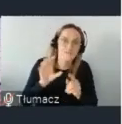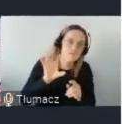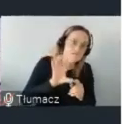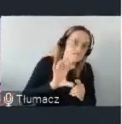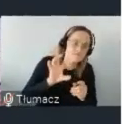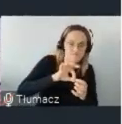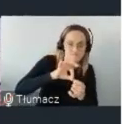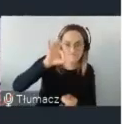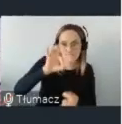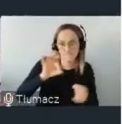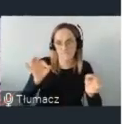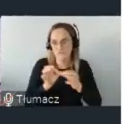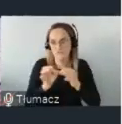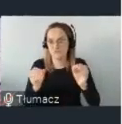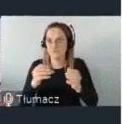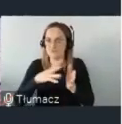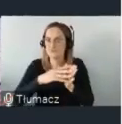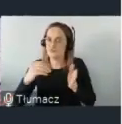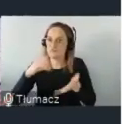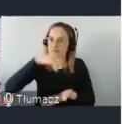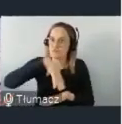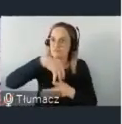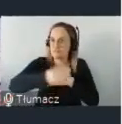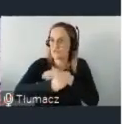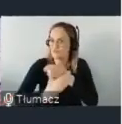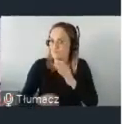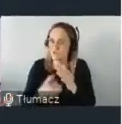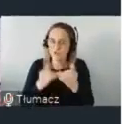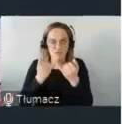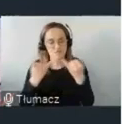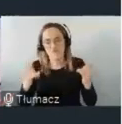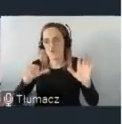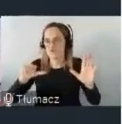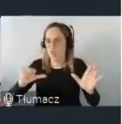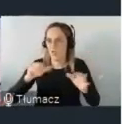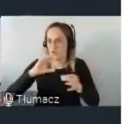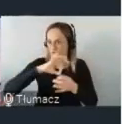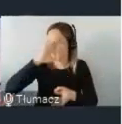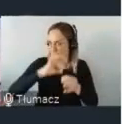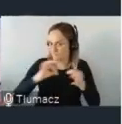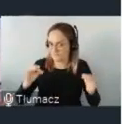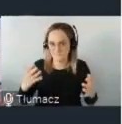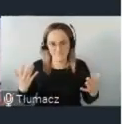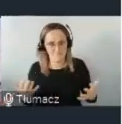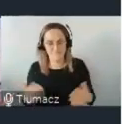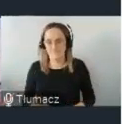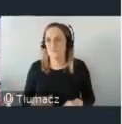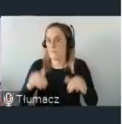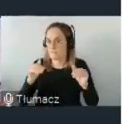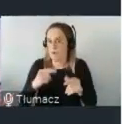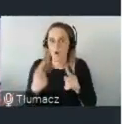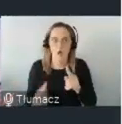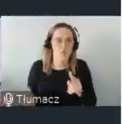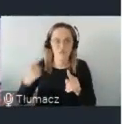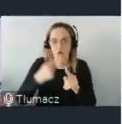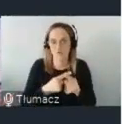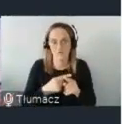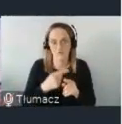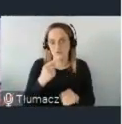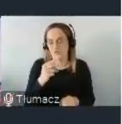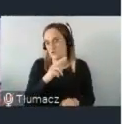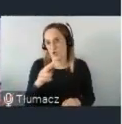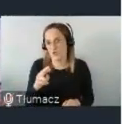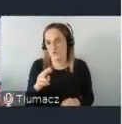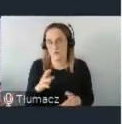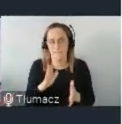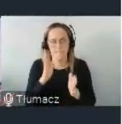mam tutaj różne rzuty, czyli nad naszym zdjęciem pojawi się sześcian. Mogę dołożyć kolejną rzecz, czyli